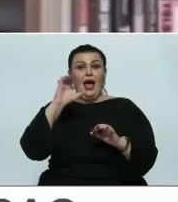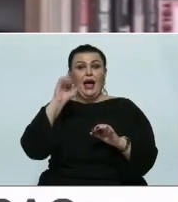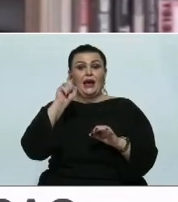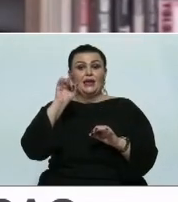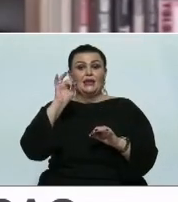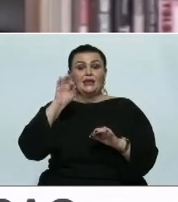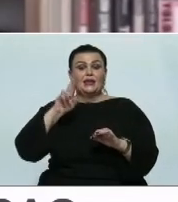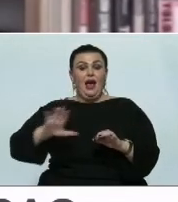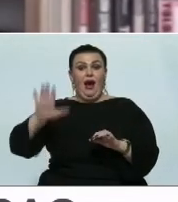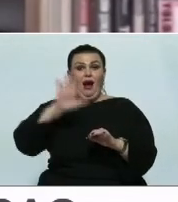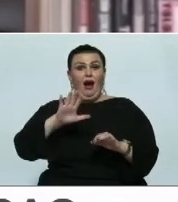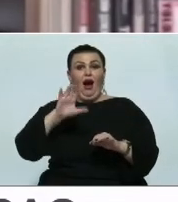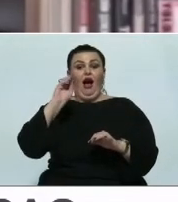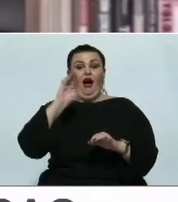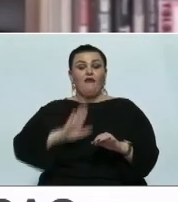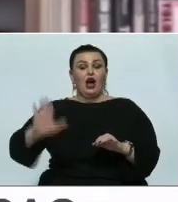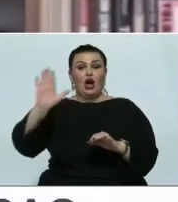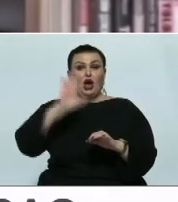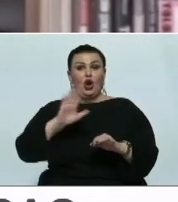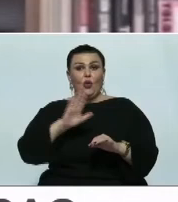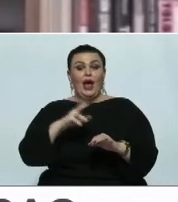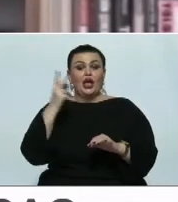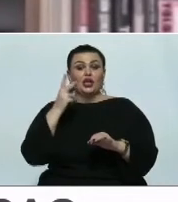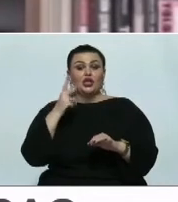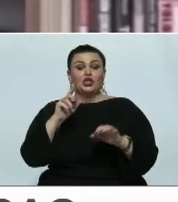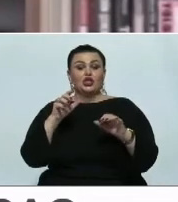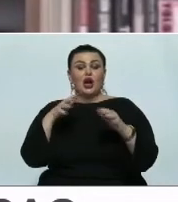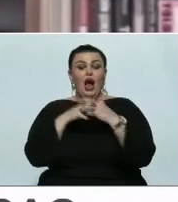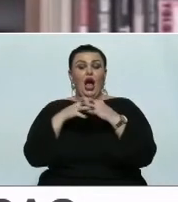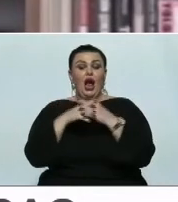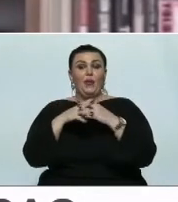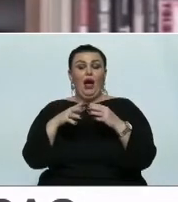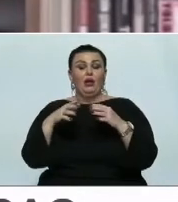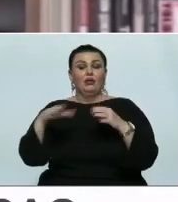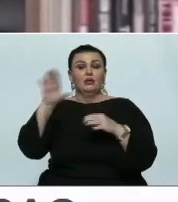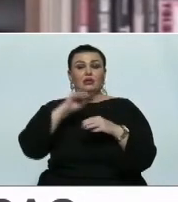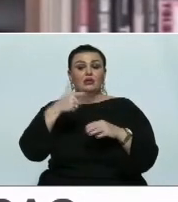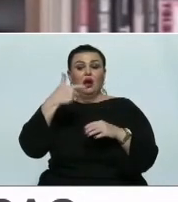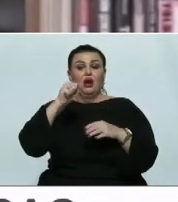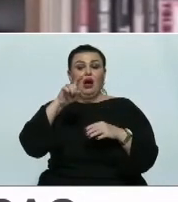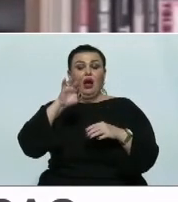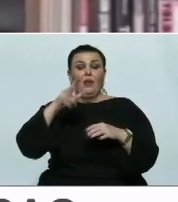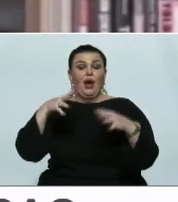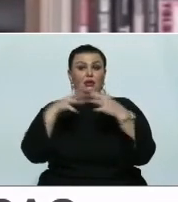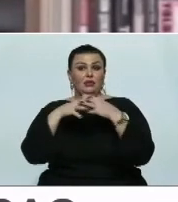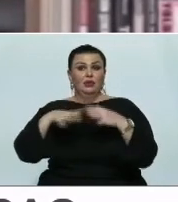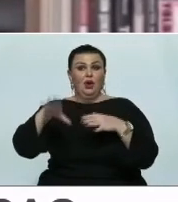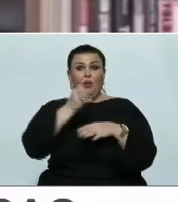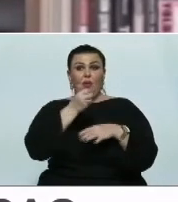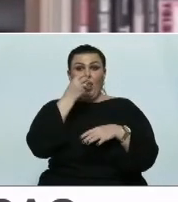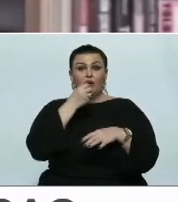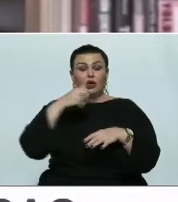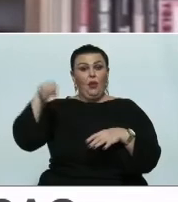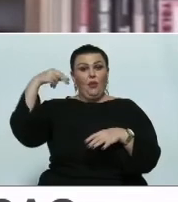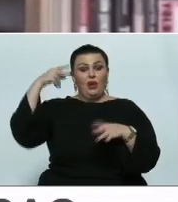Asya-Avrupa kapısının anahtarı da bu İkinci Karabağ Savaşı ile beraber açılmıştır. Bunu da Bakü'de iki